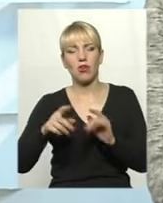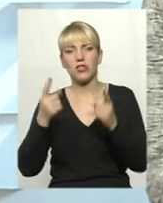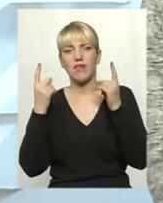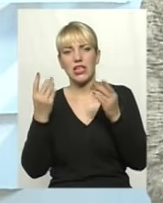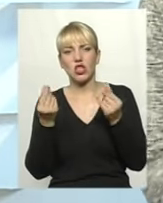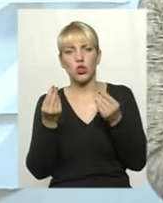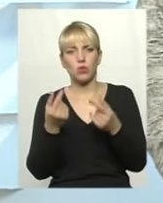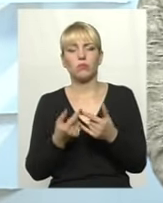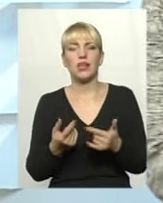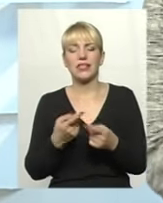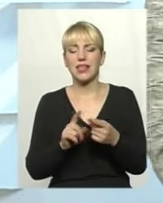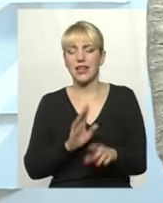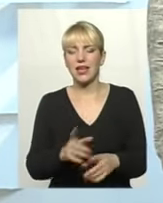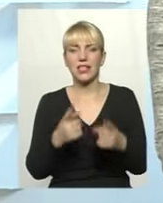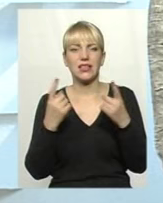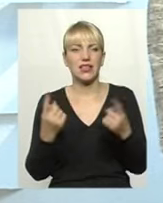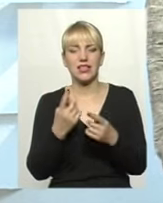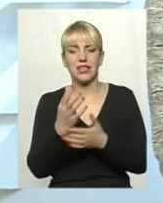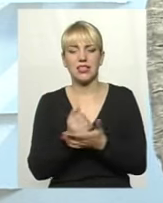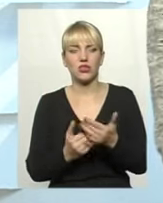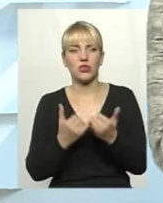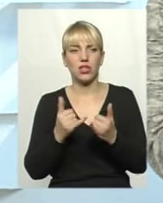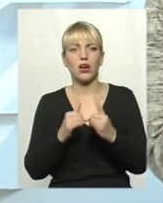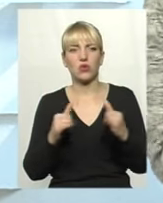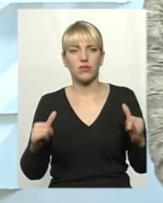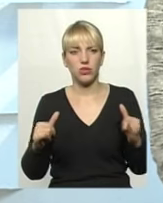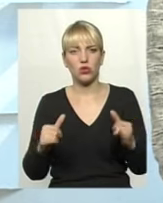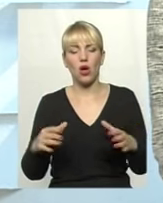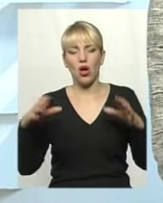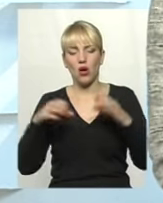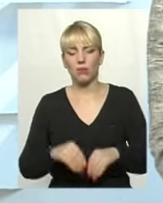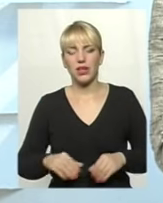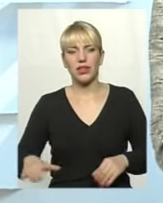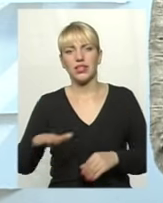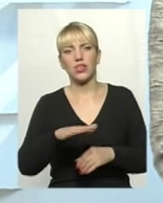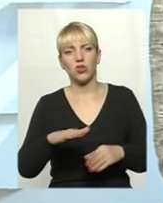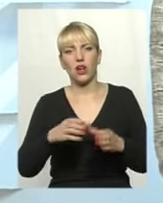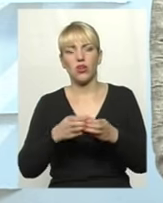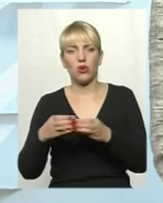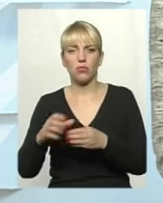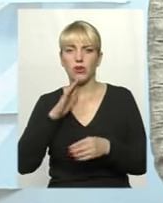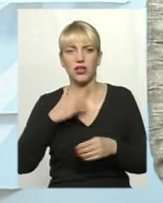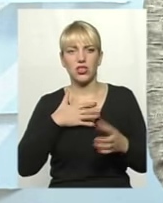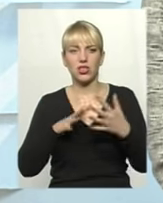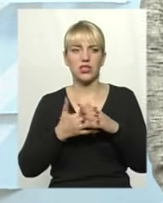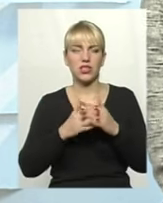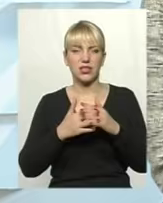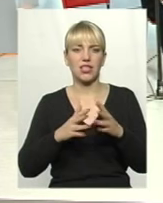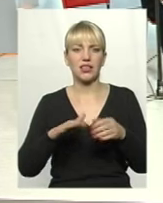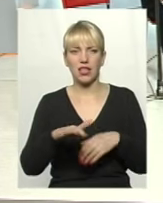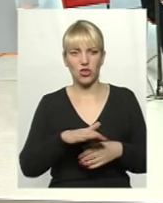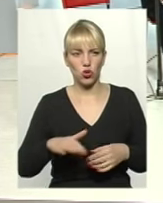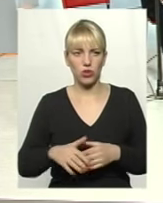не єдина для, власне, не єдиний ресурс для розвитку об'єднаних громад, наших сільських територій. Так